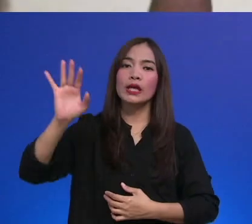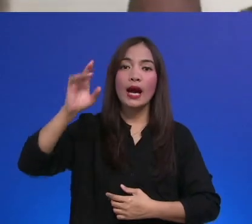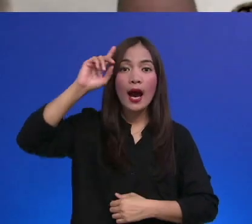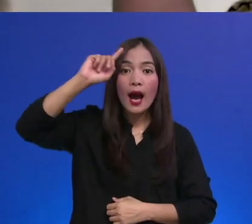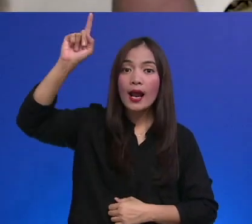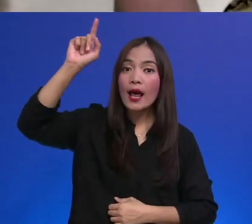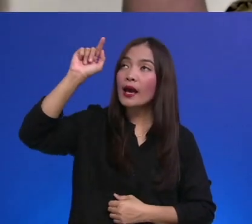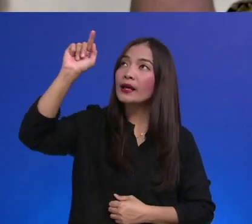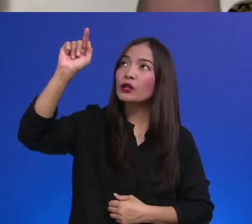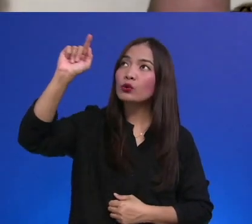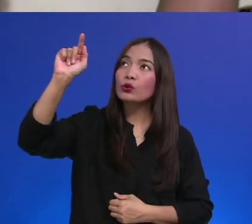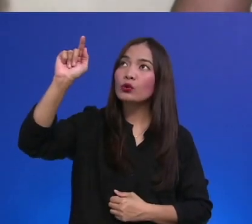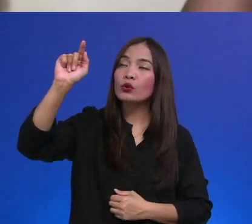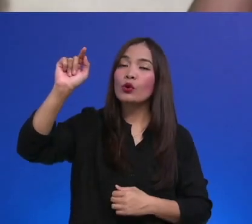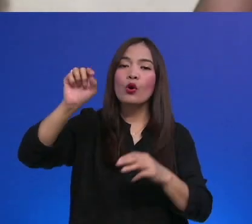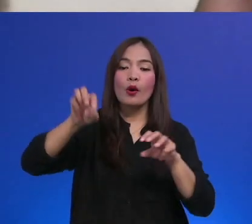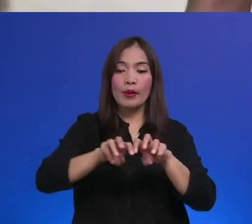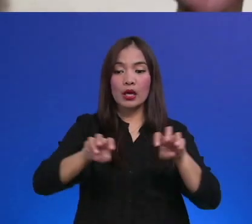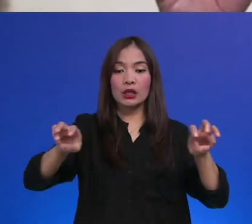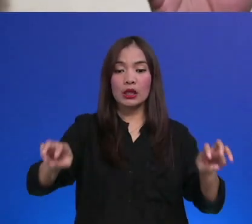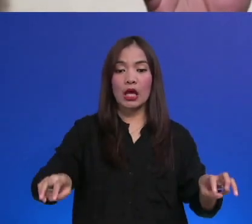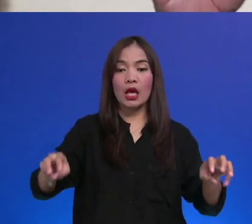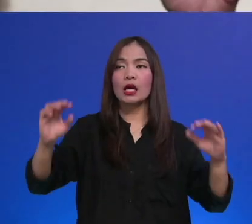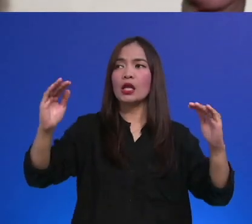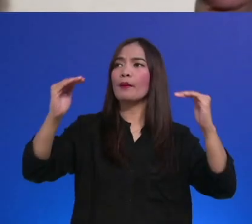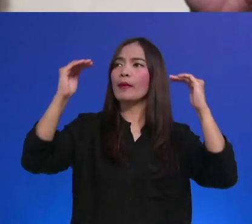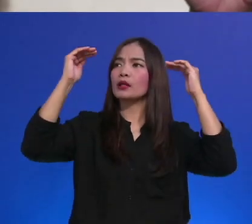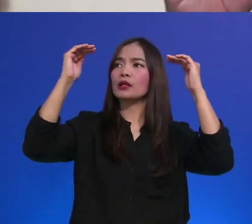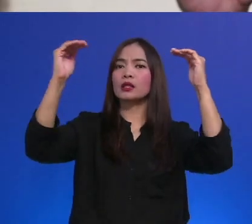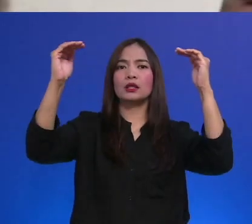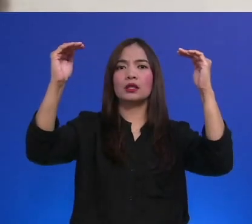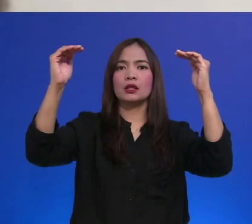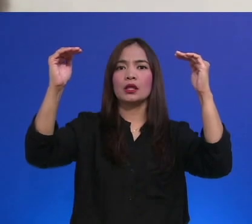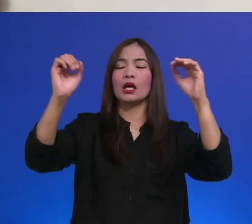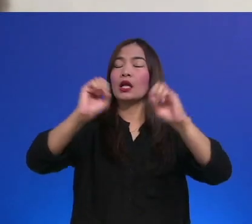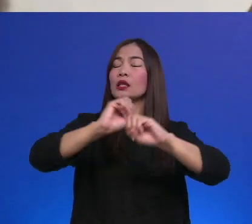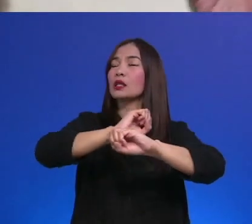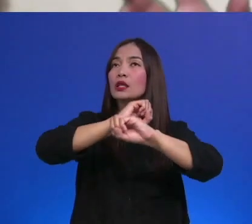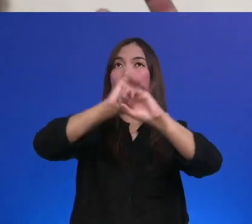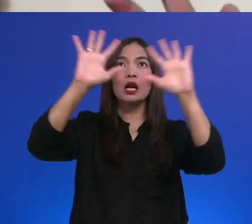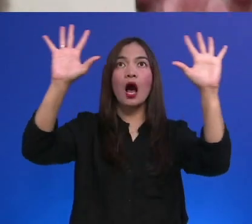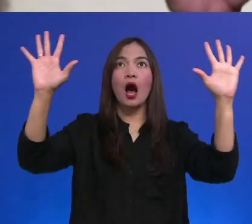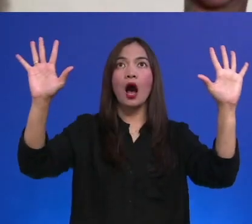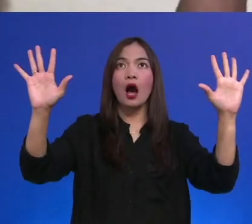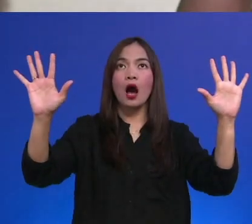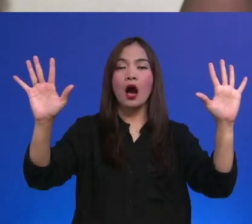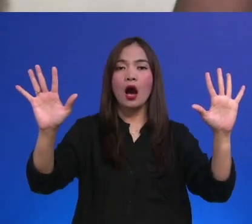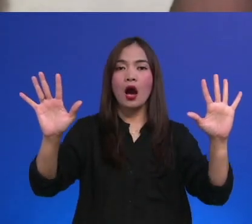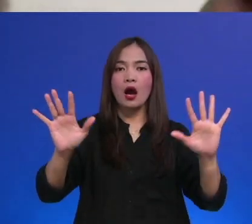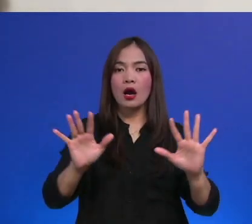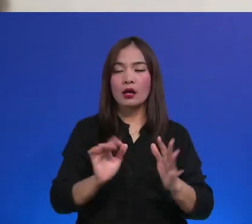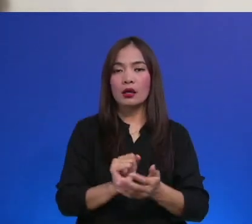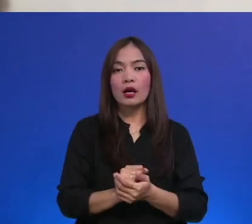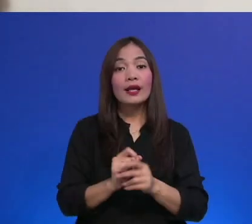itu bertatali tempat Maha Tinggi di terang yang tak terhampiri tetapi